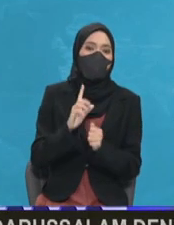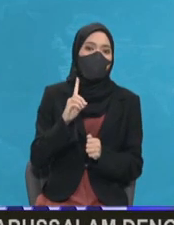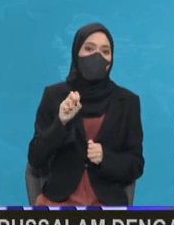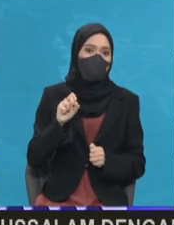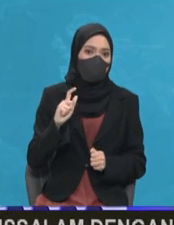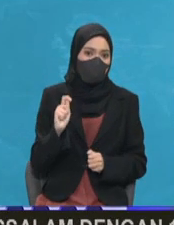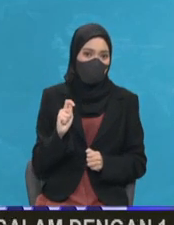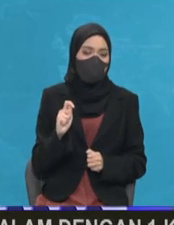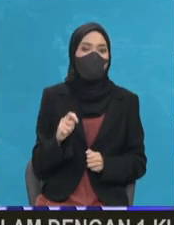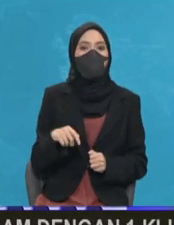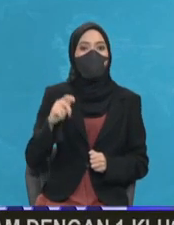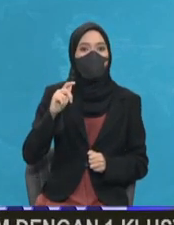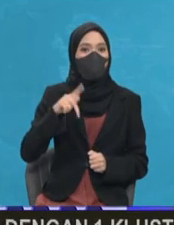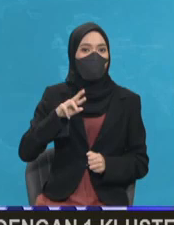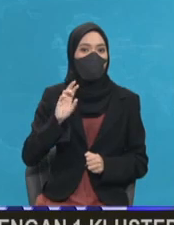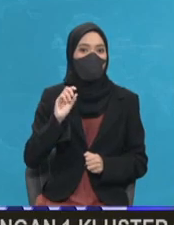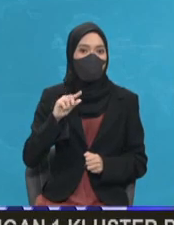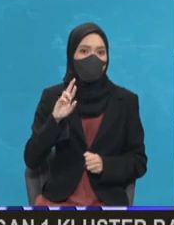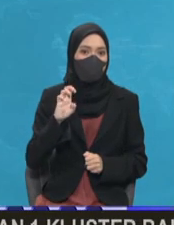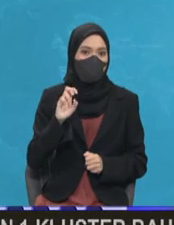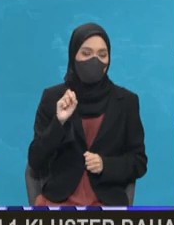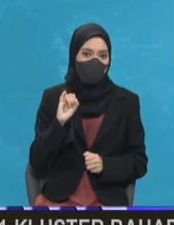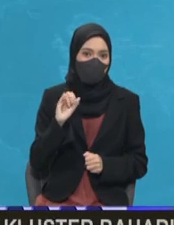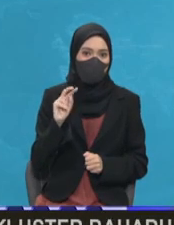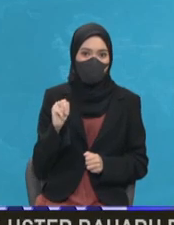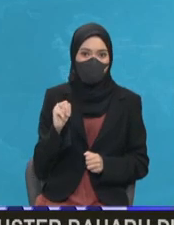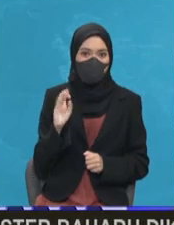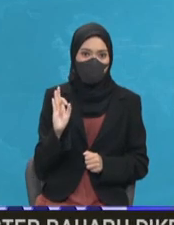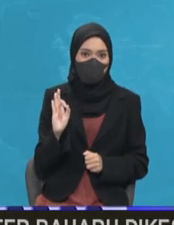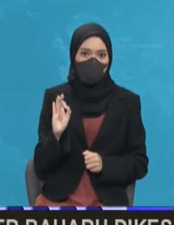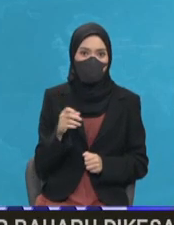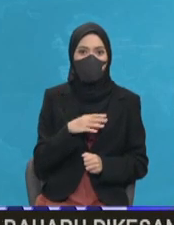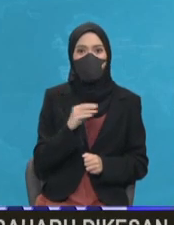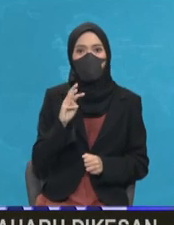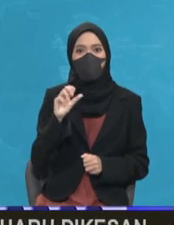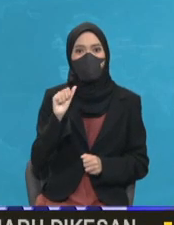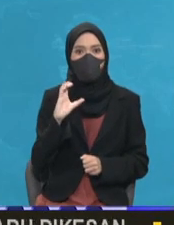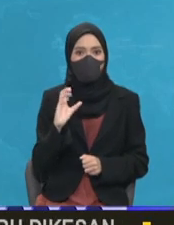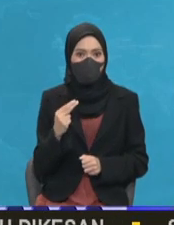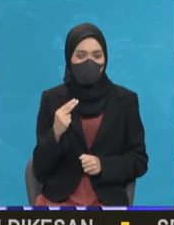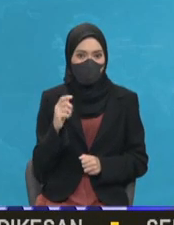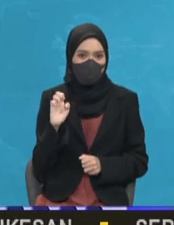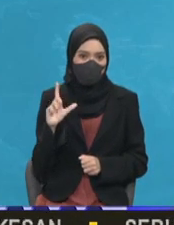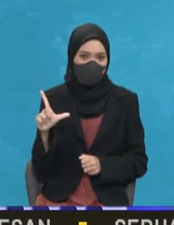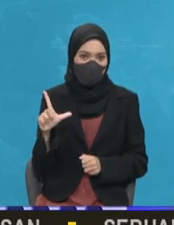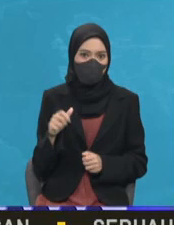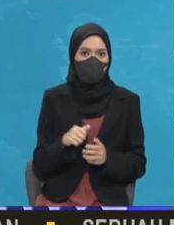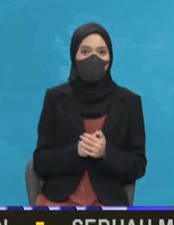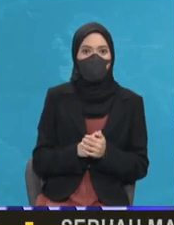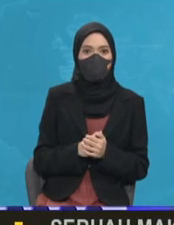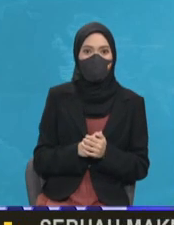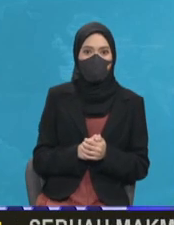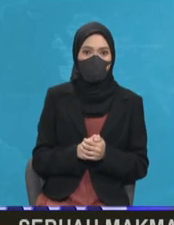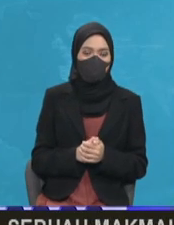progresif sendirian berhad dan much telecommunication system sentromer fight mod style account menawarkan bermacam